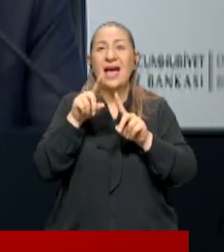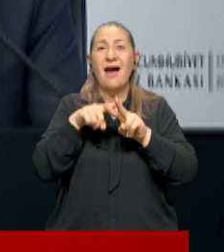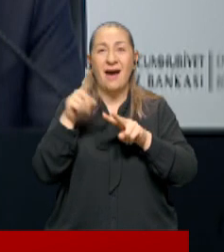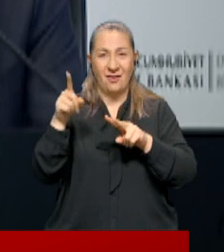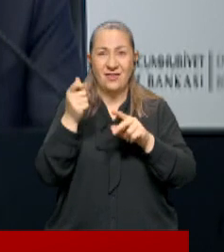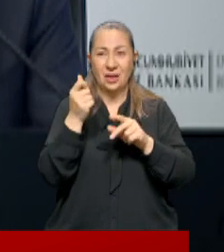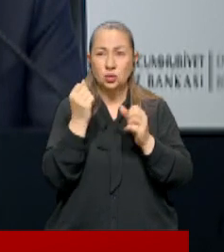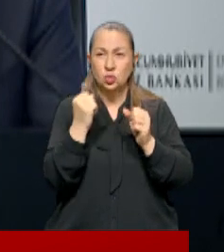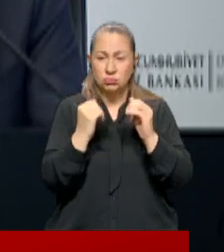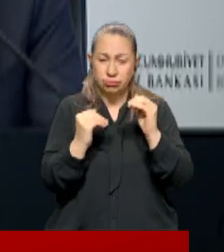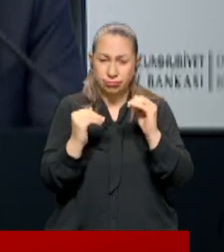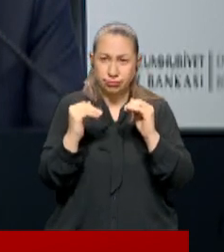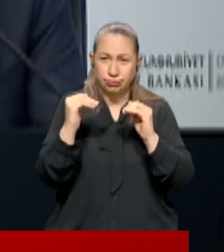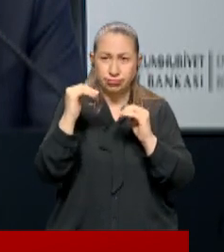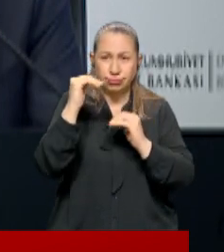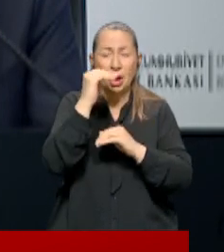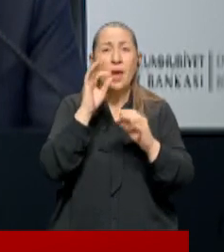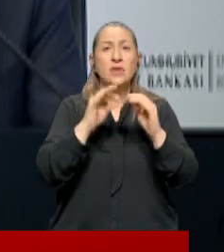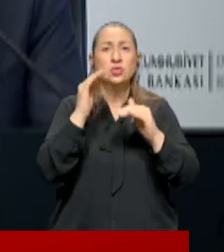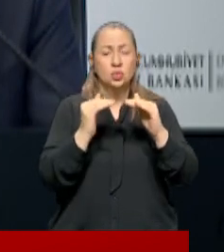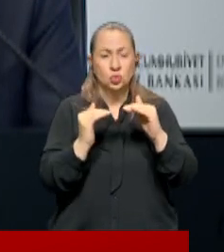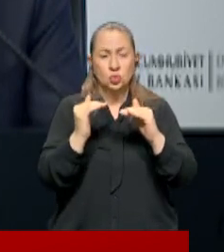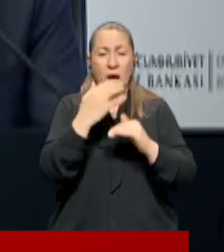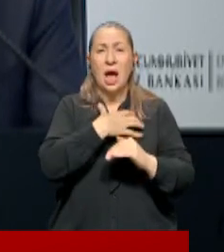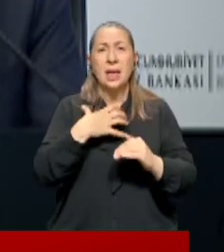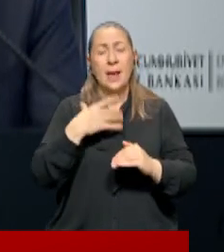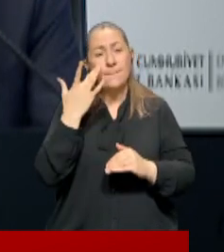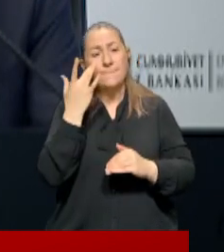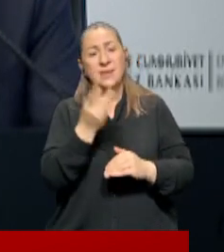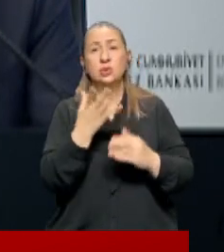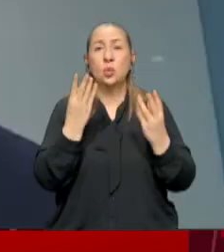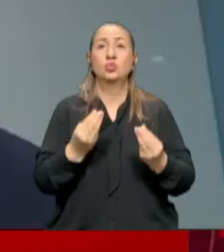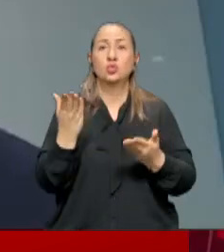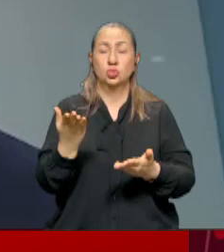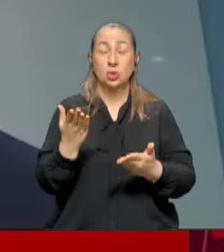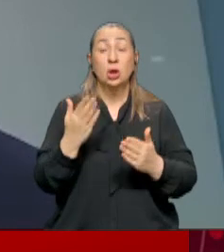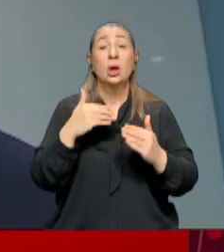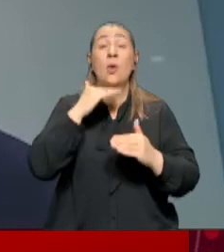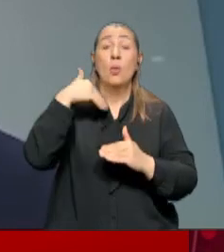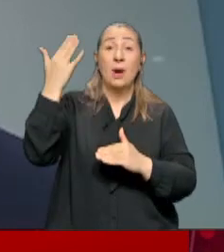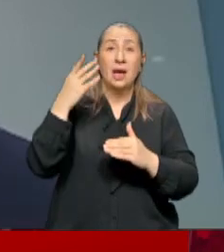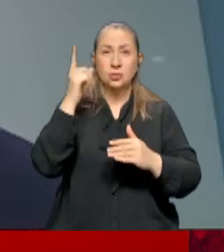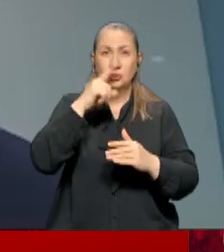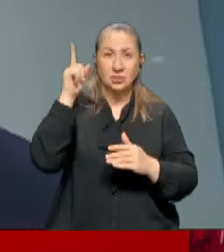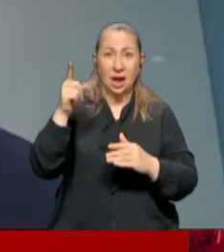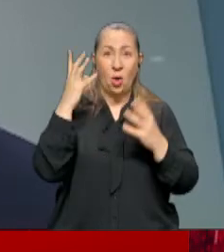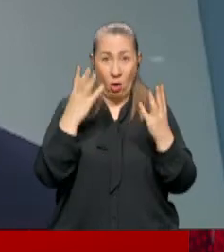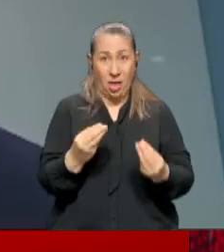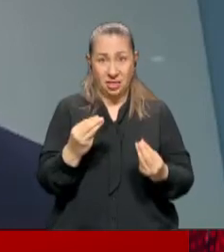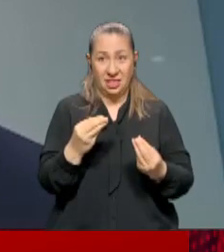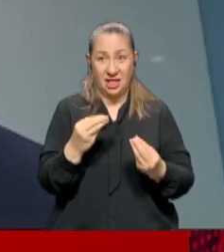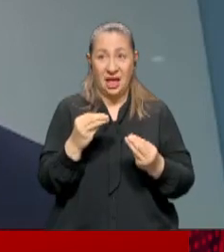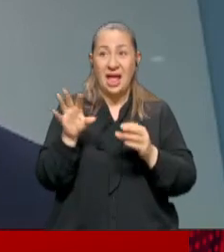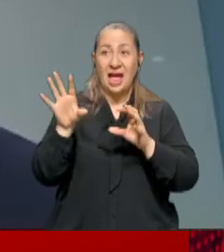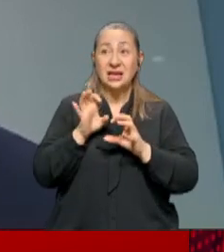güçlü artışlar enflasyondaki yükselişin ana belirleyicisi olmuştur Türk işi kaynaklı olan